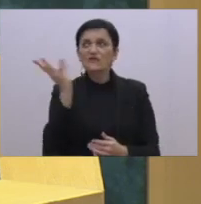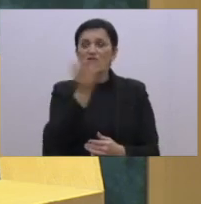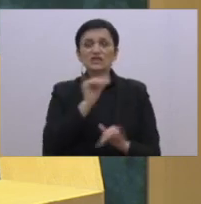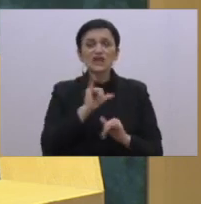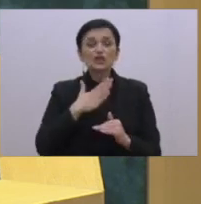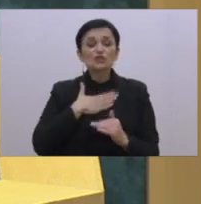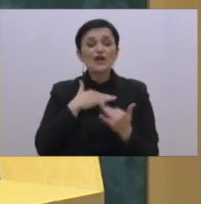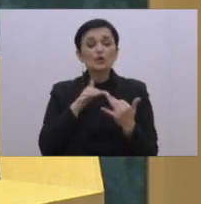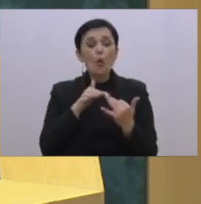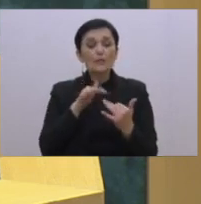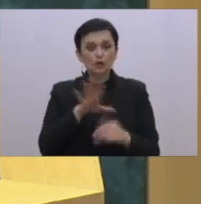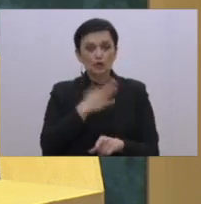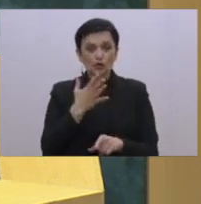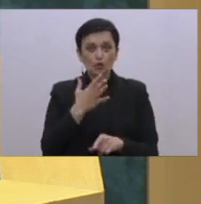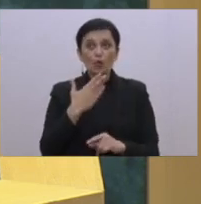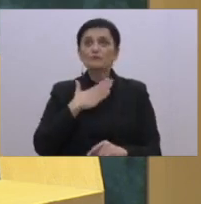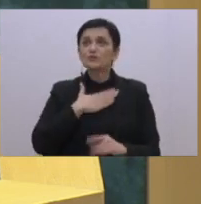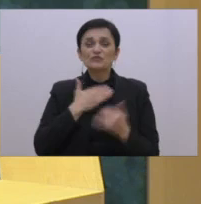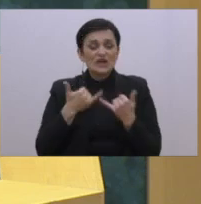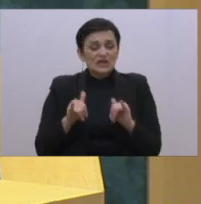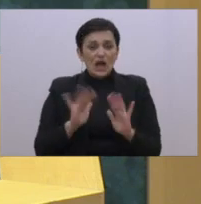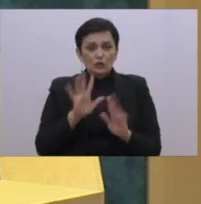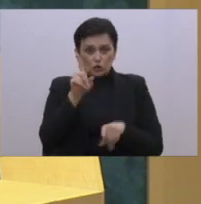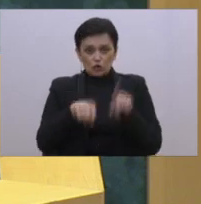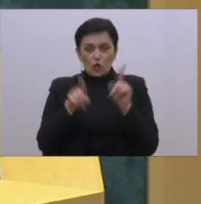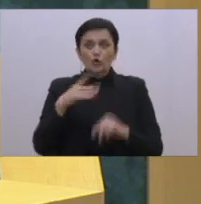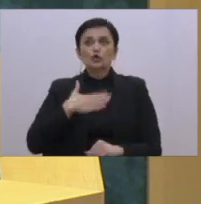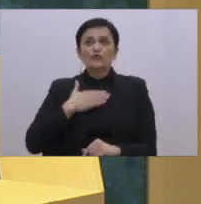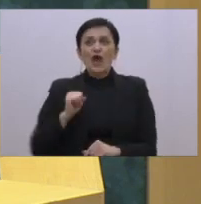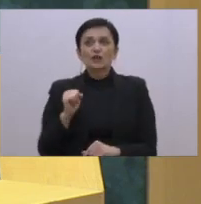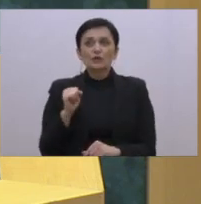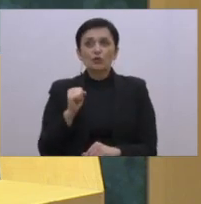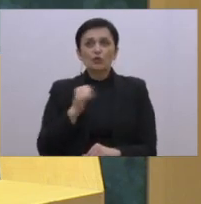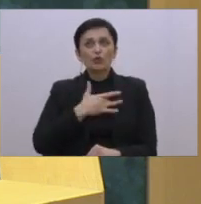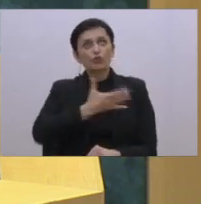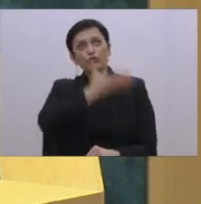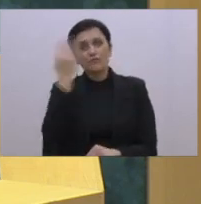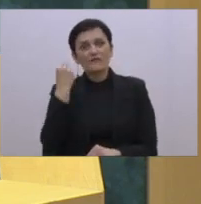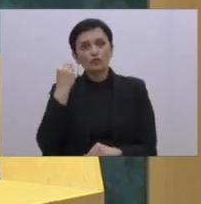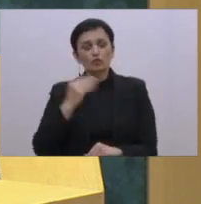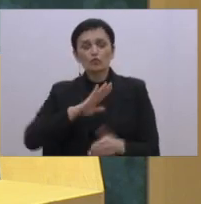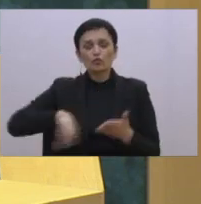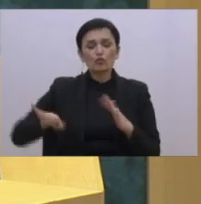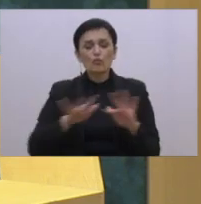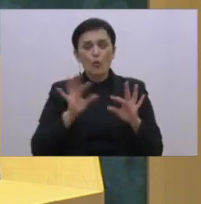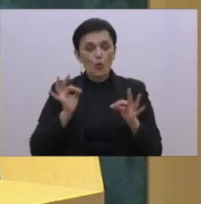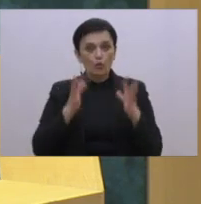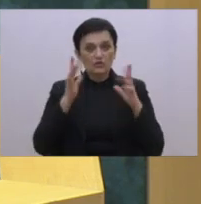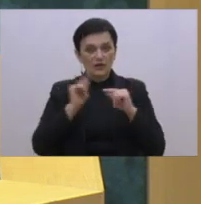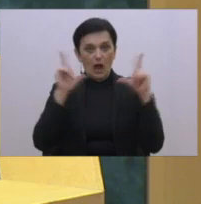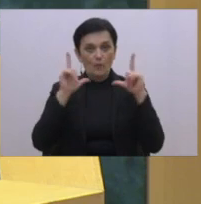ჩვენი ომი იყო. ჩვენ არ ვიკვირს ზოგიერთი ჩვენი მეგობრის გულმავიწყობა, უმოქმედობა და უცაბედი